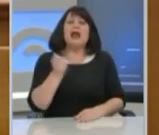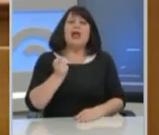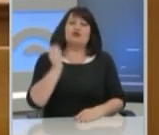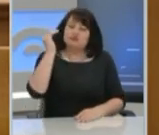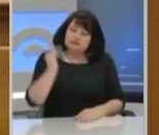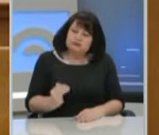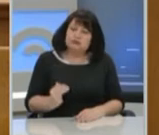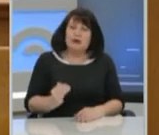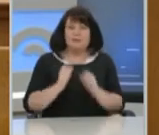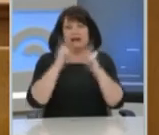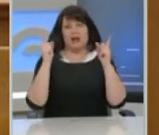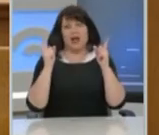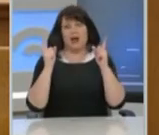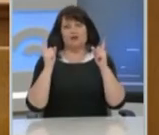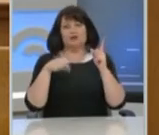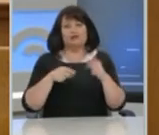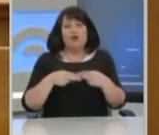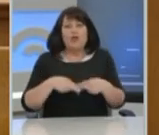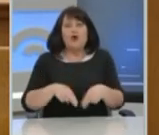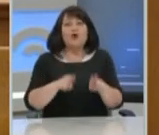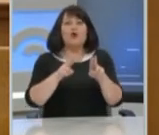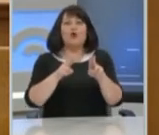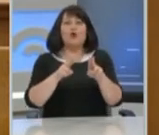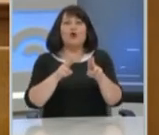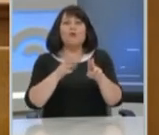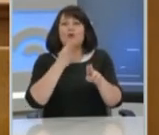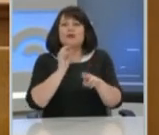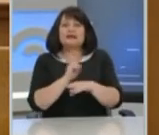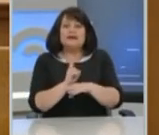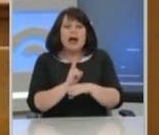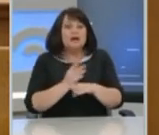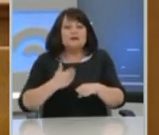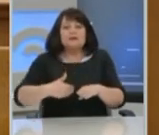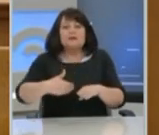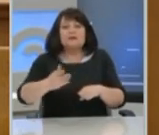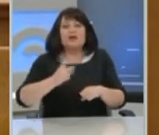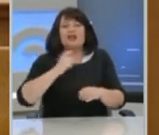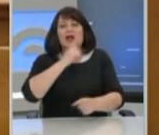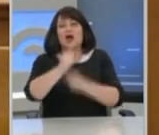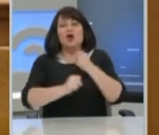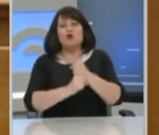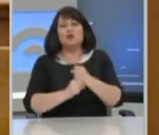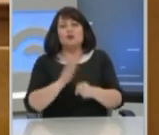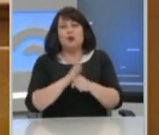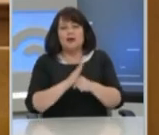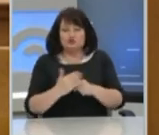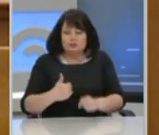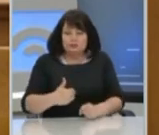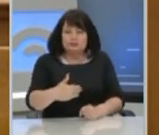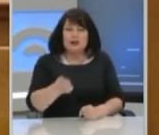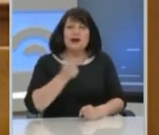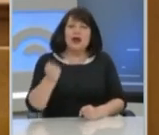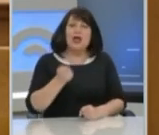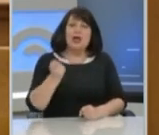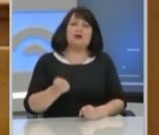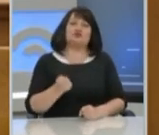ανοίξει έναν διάδρομο, έναν οδικό χάρτη, έναν διάδρομο δεκαετίας και τη δυνατό, για την αποπληρωμή μέσα από τις